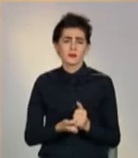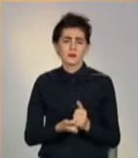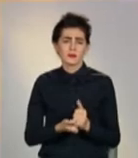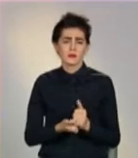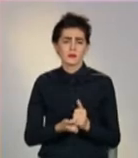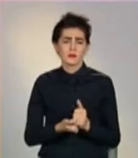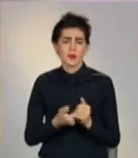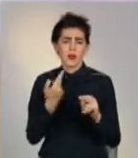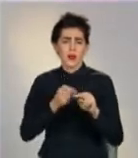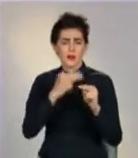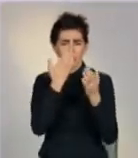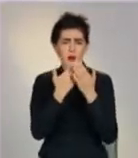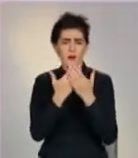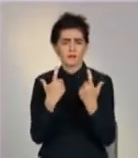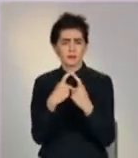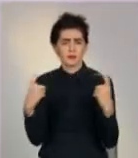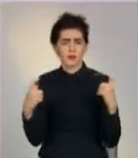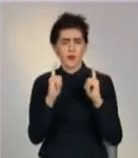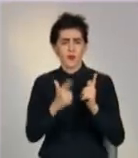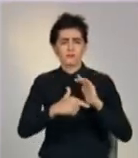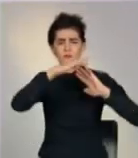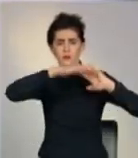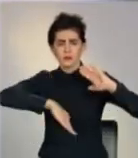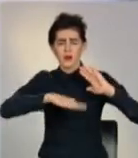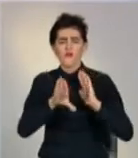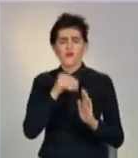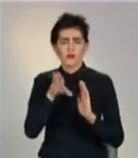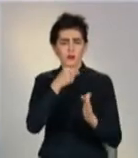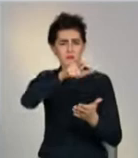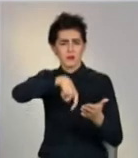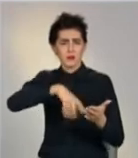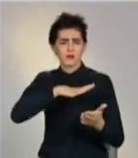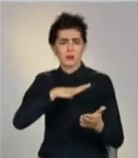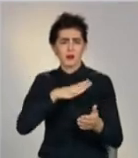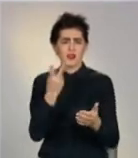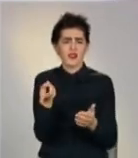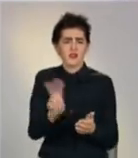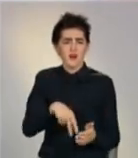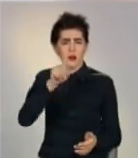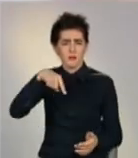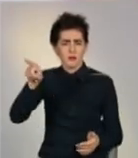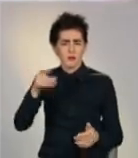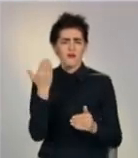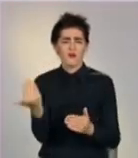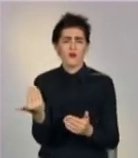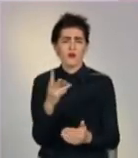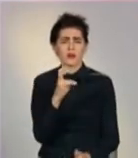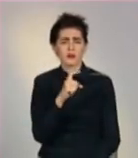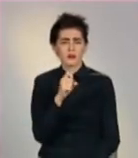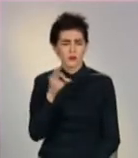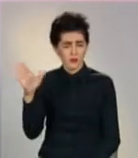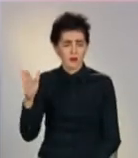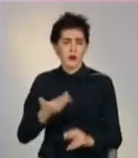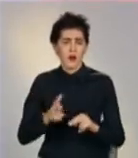шість. Шановні, будь ласка, виборчі бюлетні записані дві галочки, вони як за кандидата Азарова, а